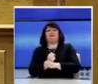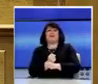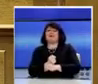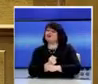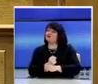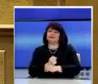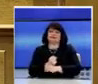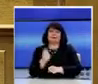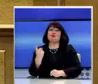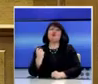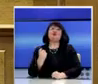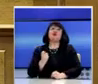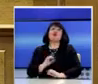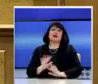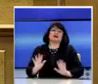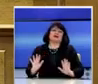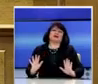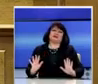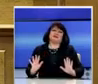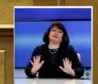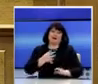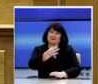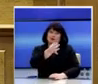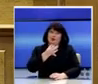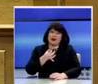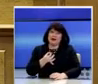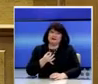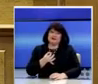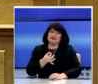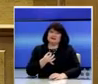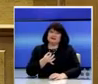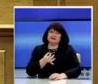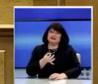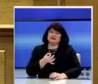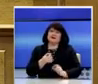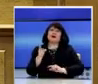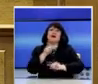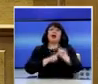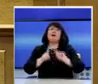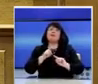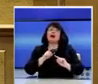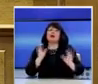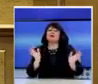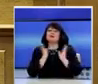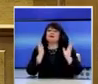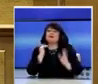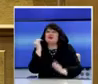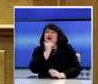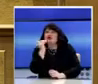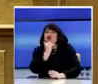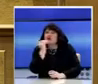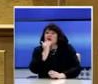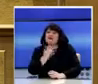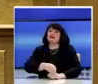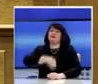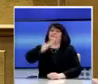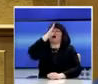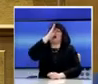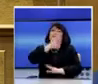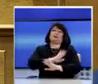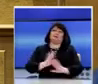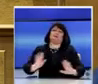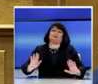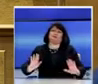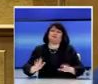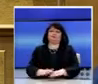είναι πρόκληση να δηλώνετε ότι όποιος βιάζεται σκοντάφτει, για να δικαιολογήσετε αυτόν τον